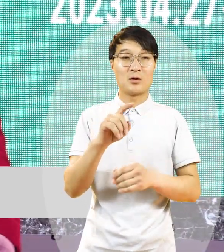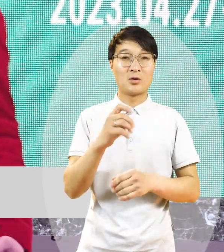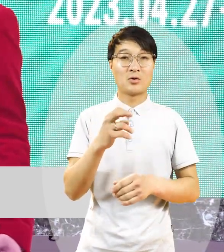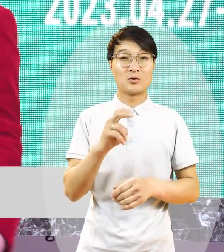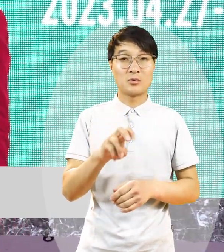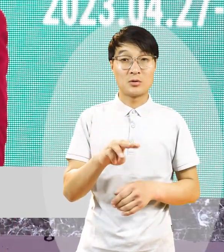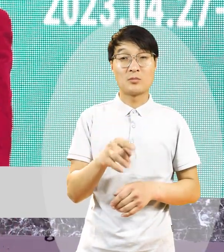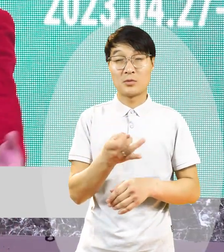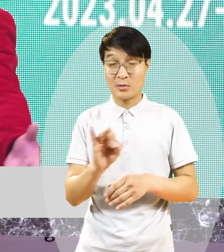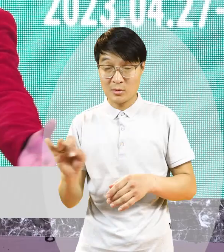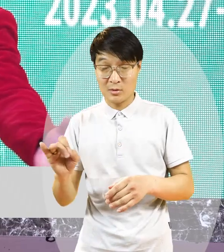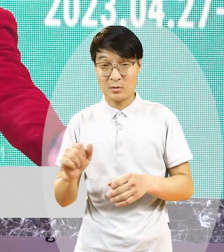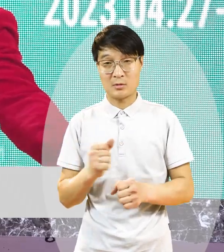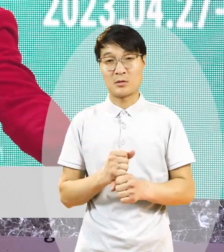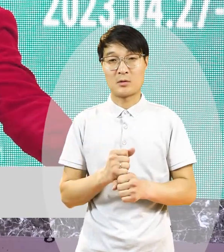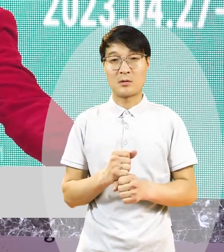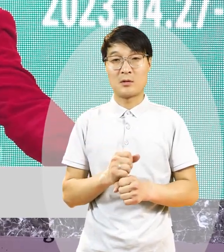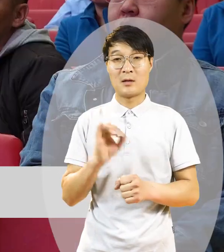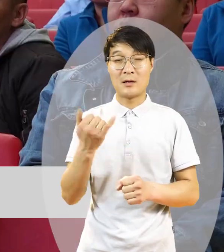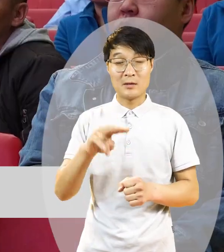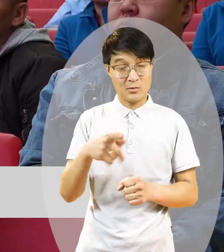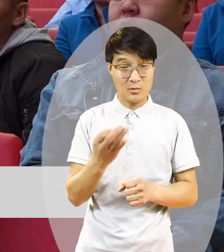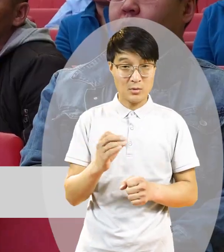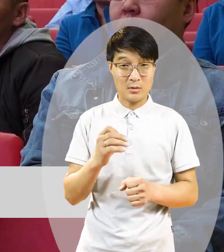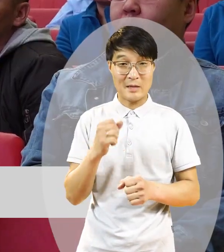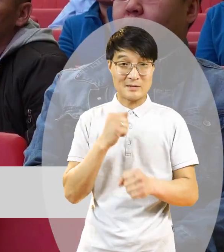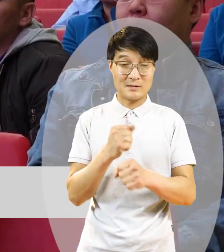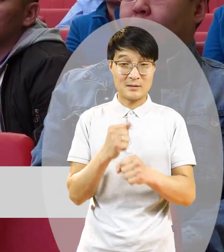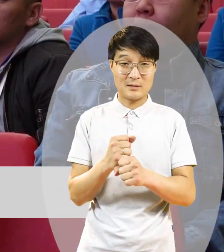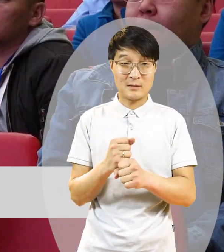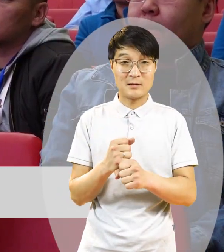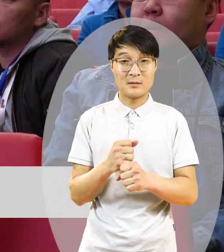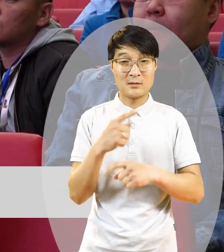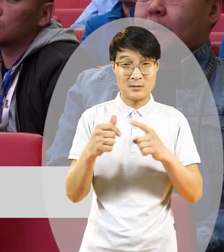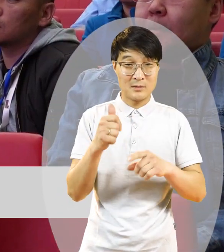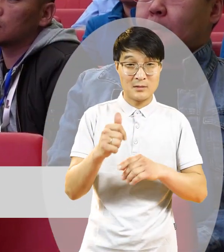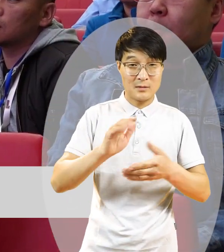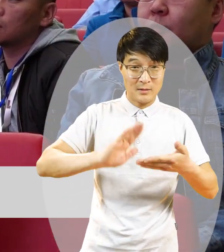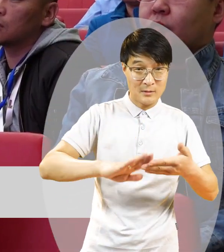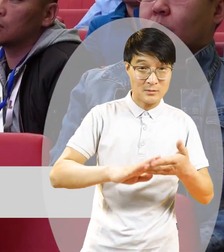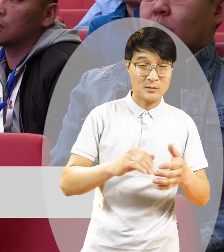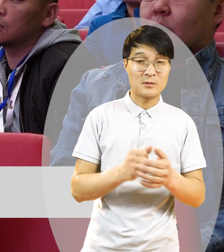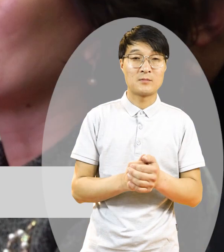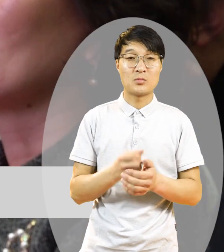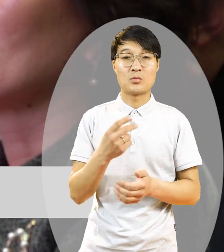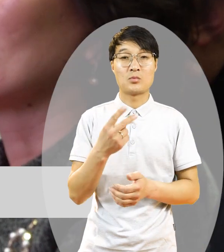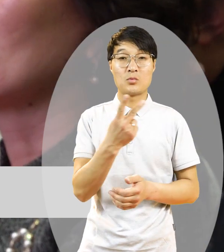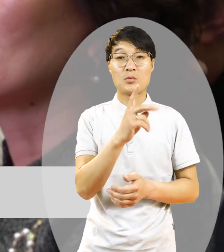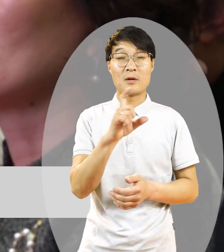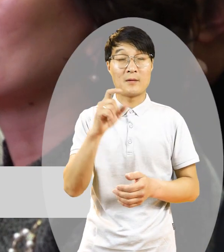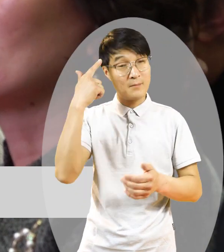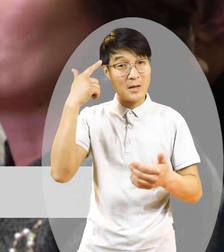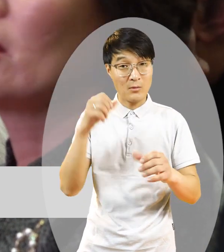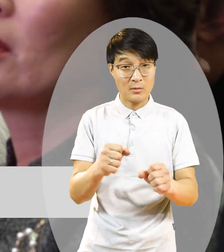гурван талтай хамтын хэрэгцээг хамтран хэрэгжүүлэгч талуудын төлөөлөлөө ажил олгогчдод үйлдвэрчний хөвлийн байгууллагууд болон хөдөлмөрийн аюулгүй байдлын эрүүл